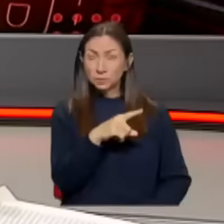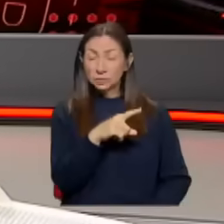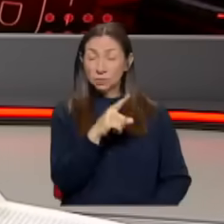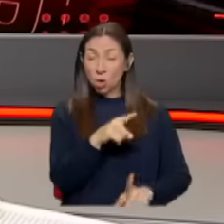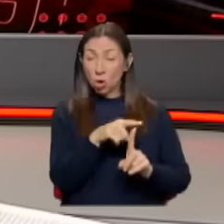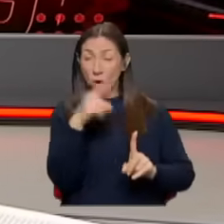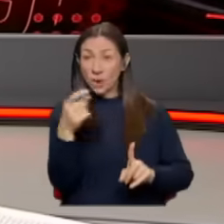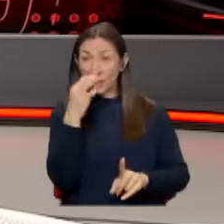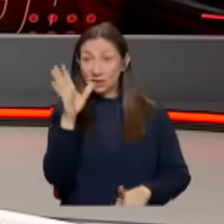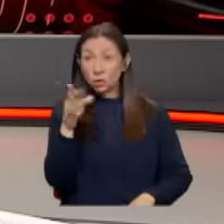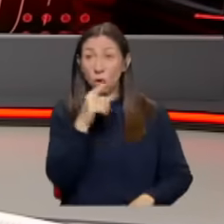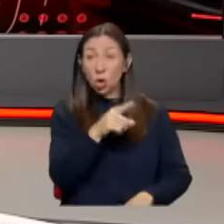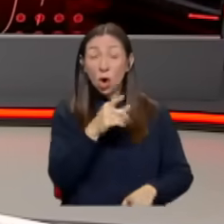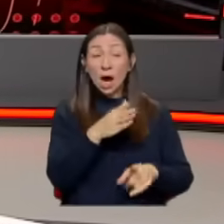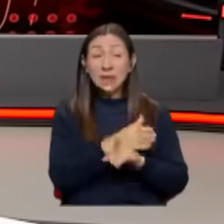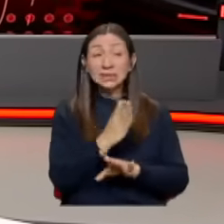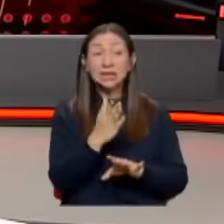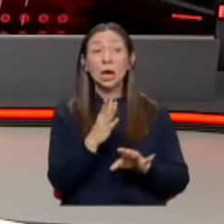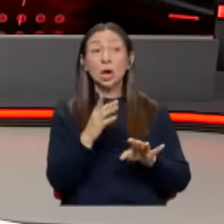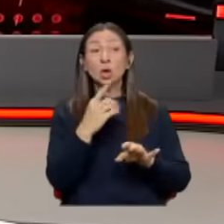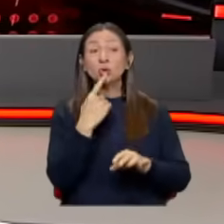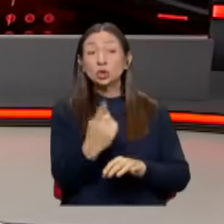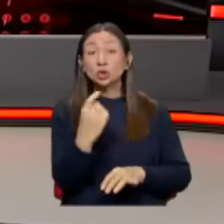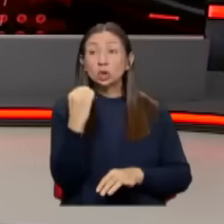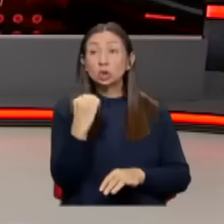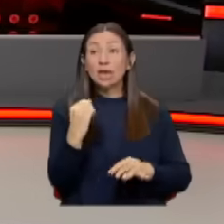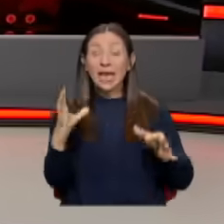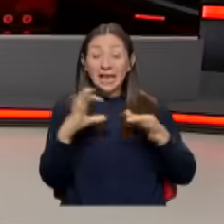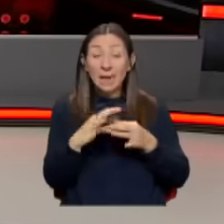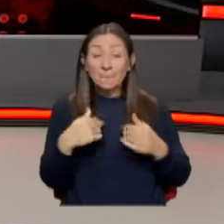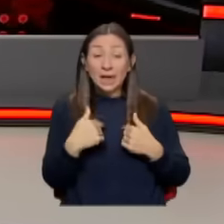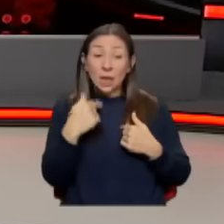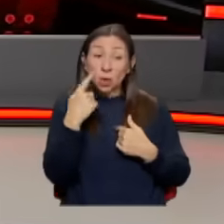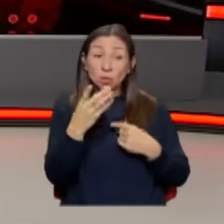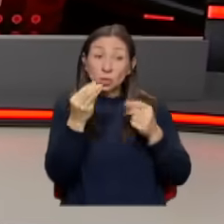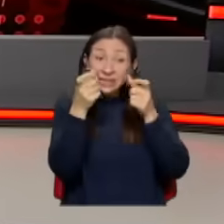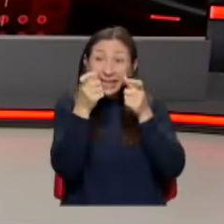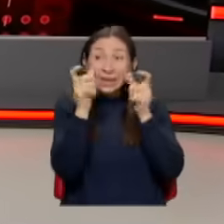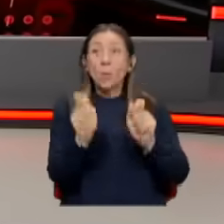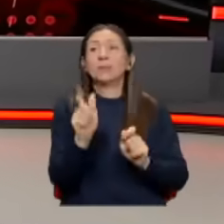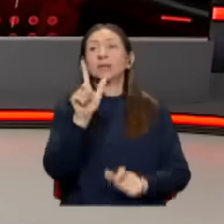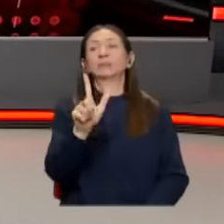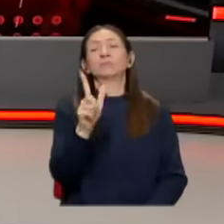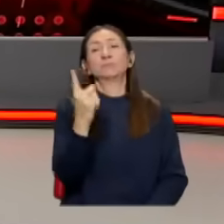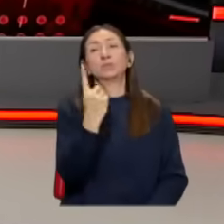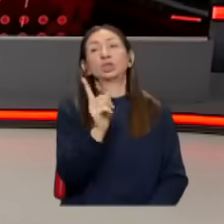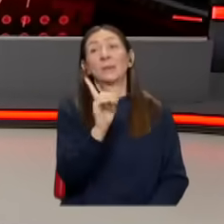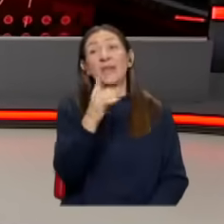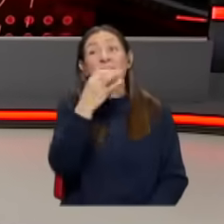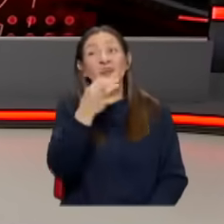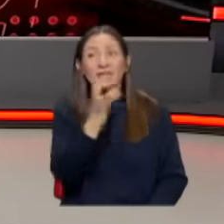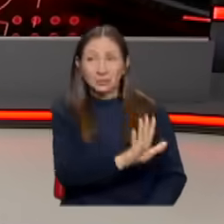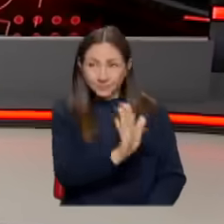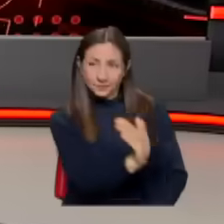Şimdi öbür habere geçiyoruz. O aslında sözün gücüyle ilgili bana kalırsa üstünde dikkatle durulması gereken bir şey, bir